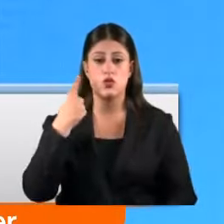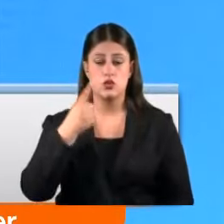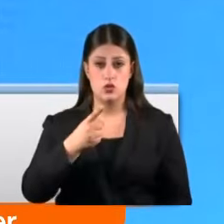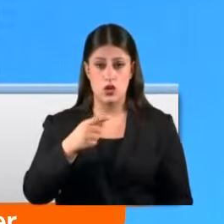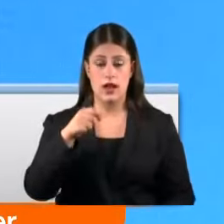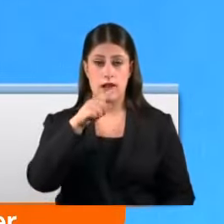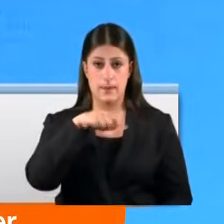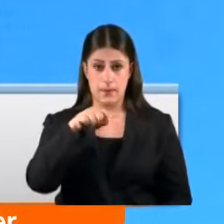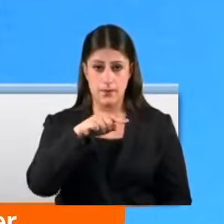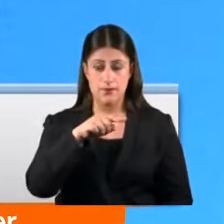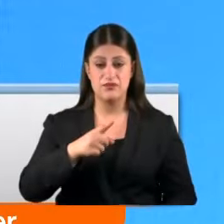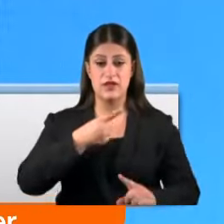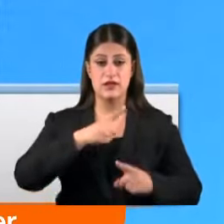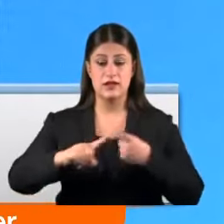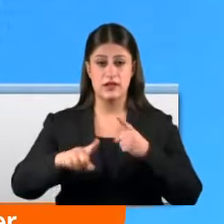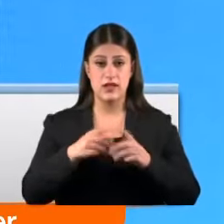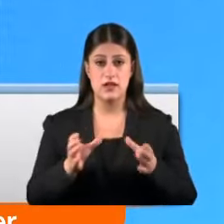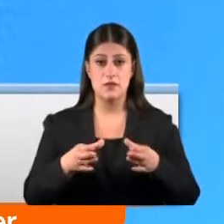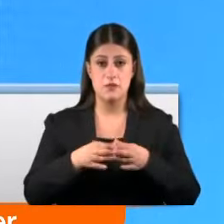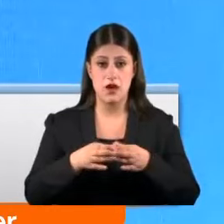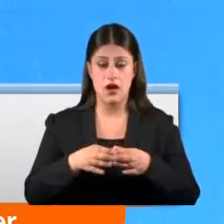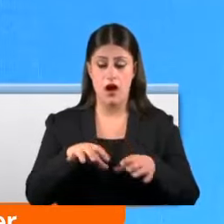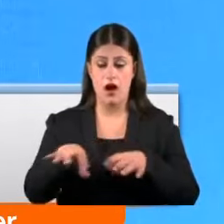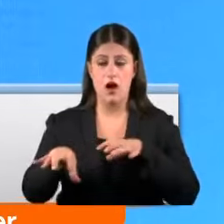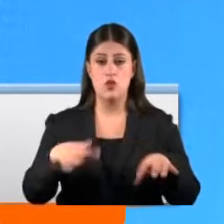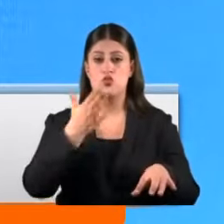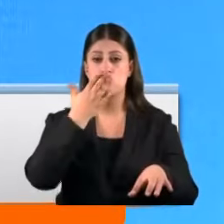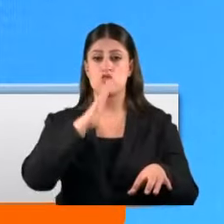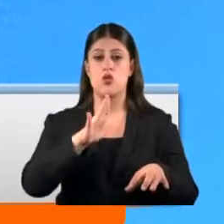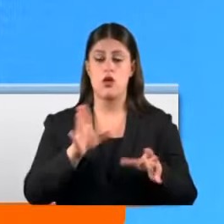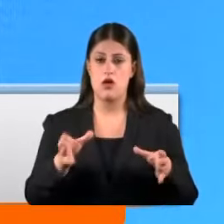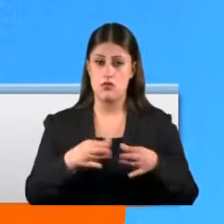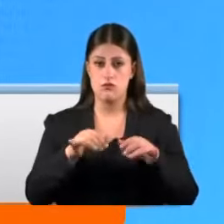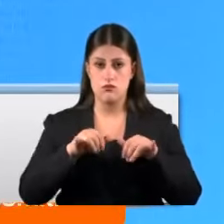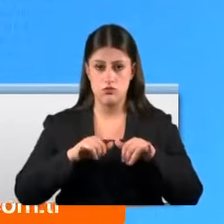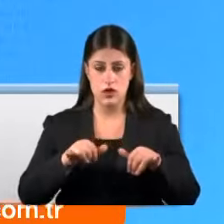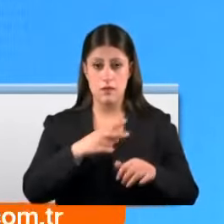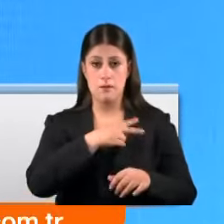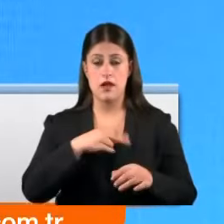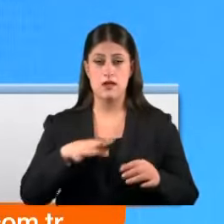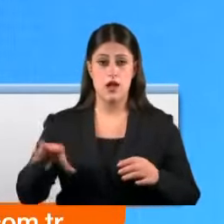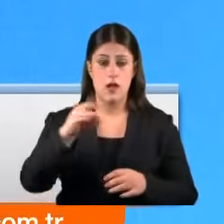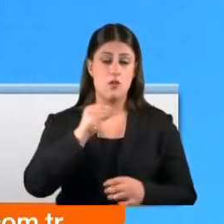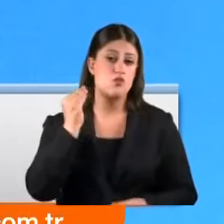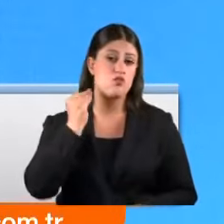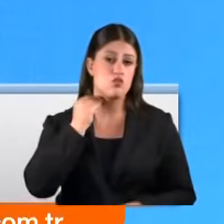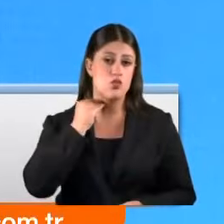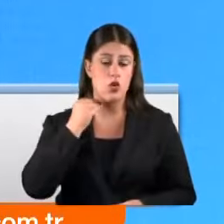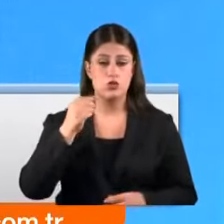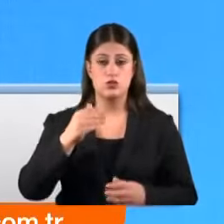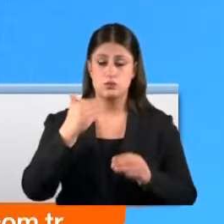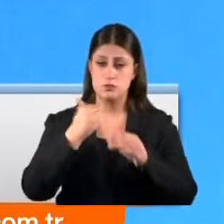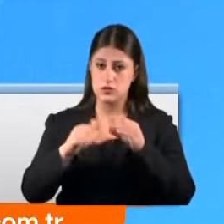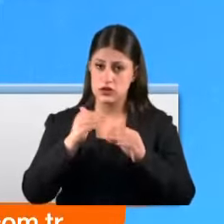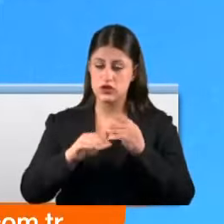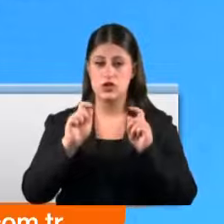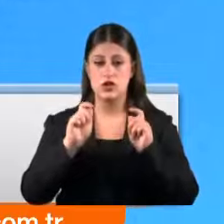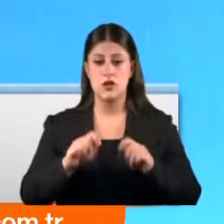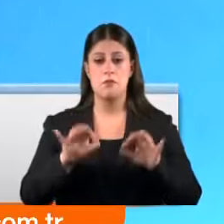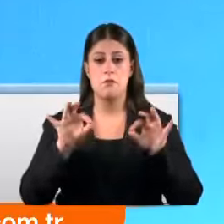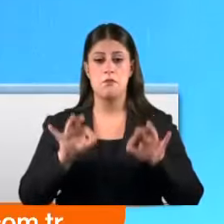Bakanlığımız siyasi parti ayrımı gözetmeden tüm belediyelere borç bildirimlerini